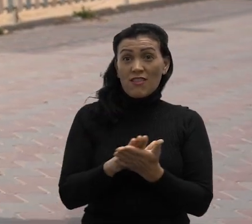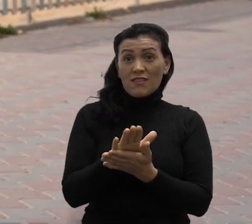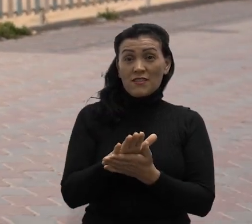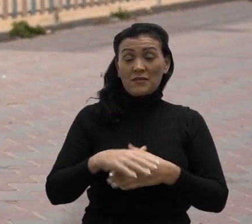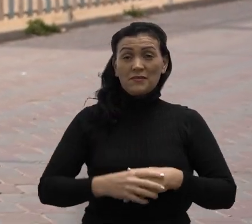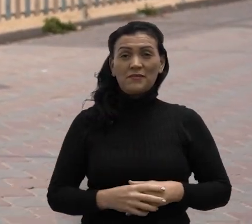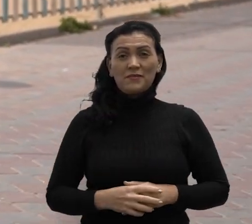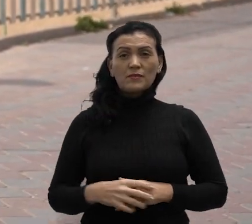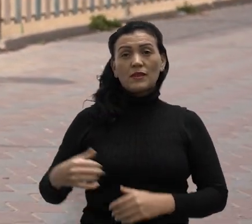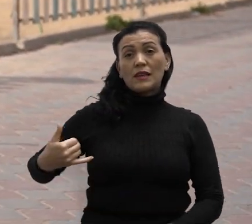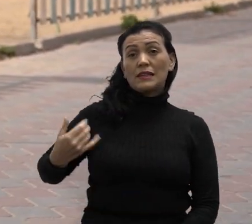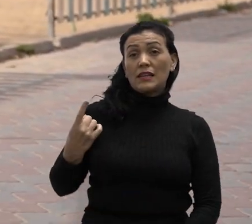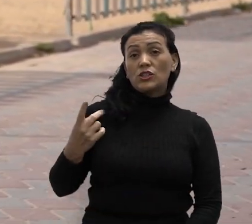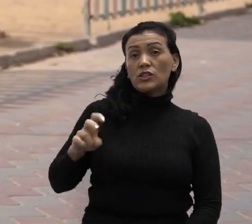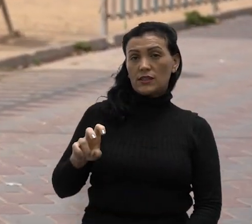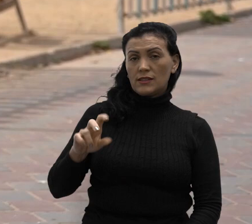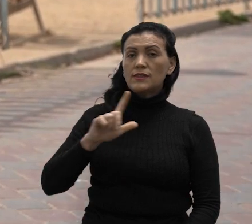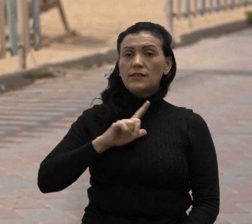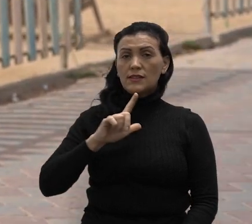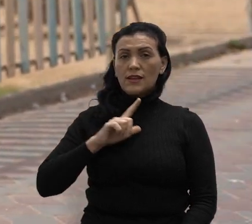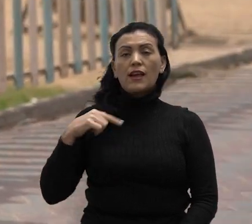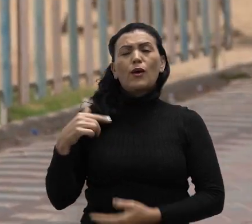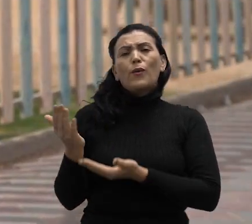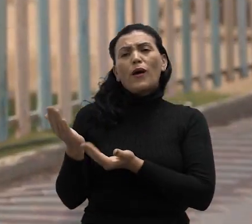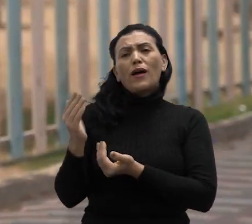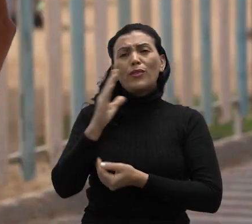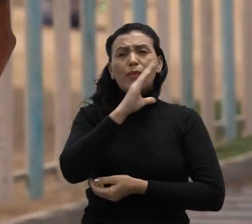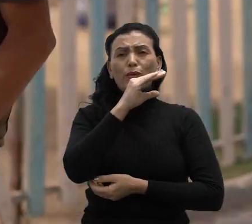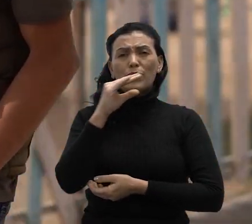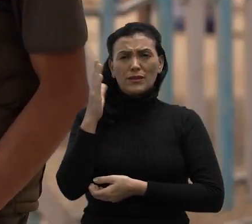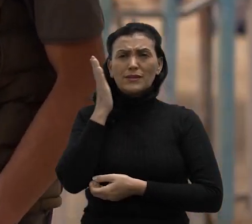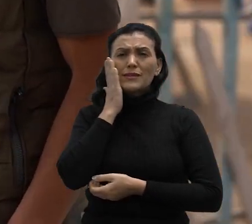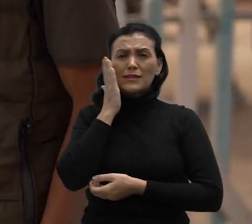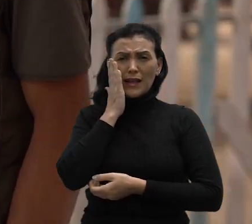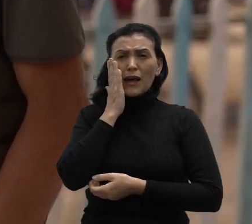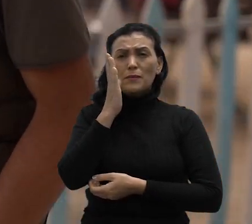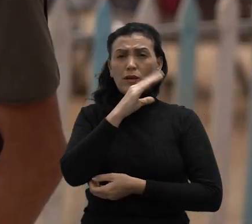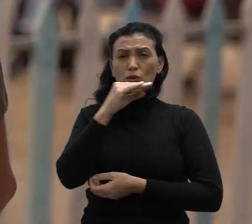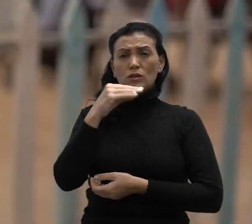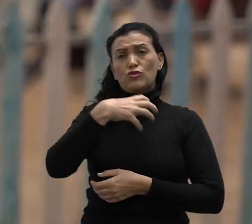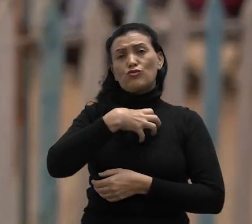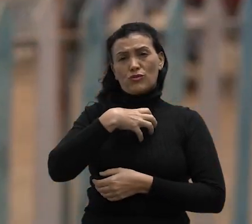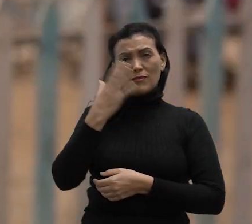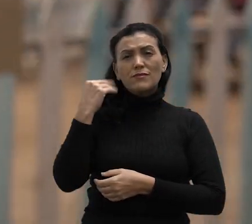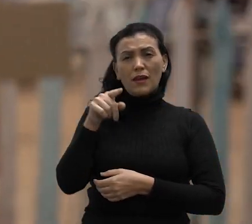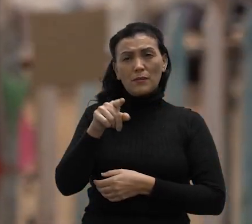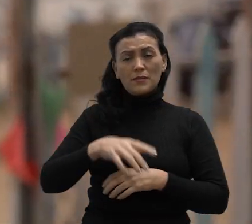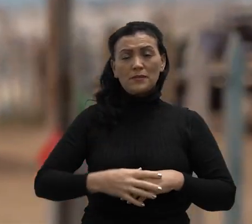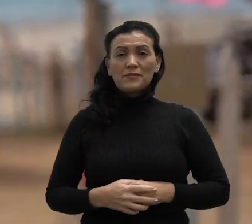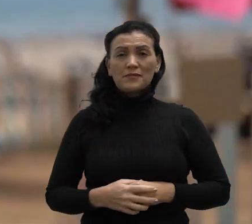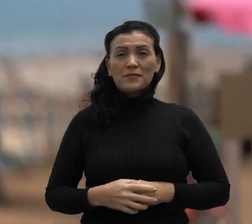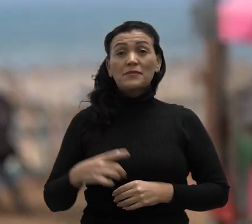أيوة محمود. وأنا عمري 15 سنة. هذه العمر زي ما بيقولوها عمر